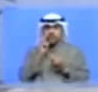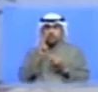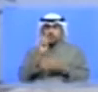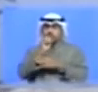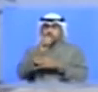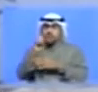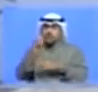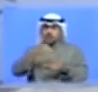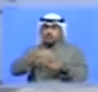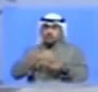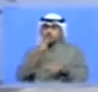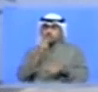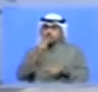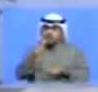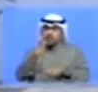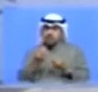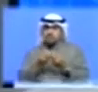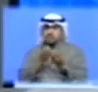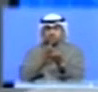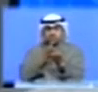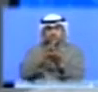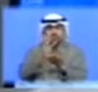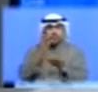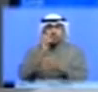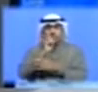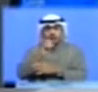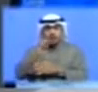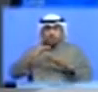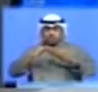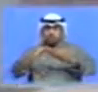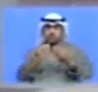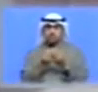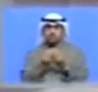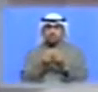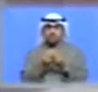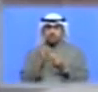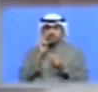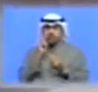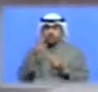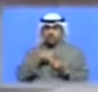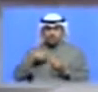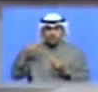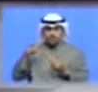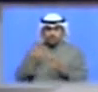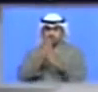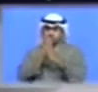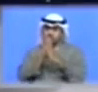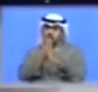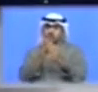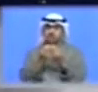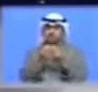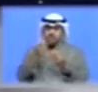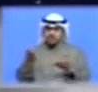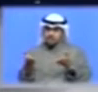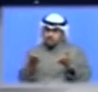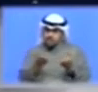فأرشدتنا كيف نمشي في هذا المجال. هو دعم لنا، احنا استمدينا من عندها طبعا لما قعدنا معاها من